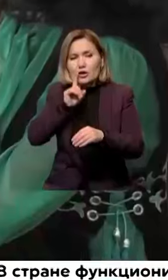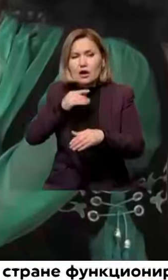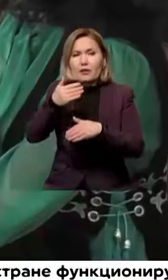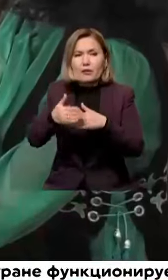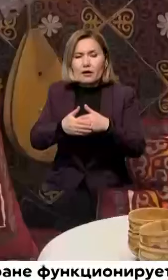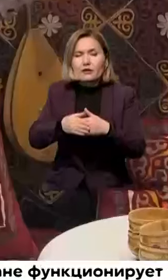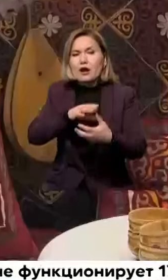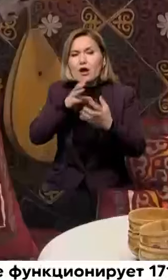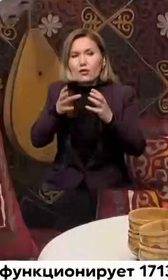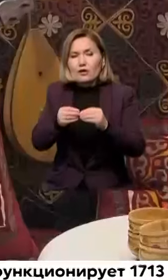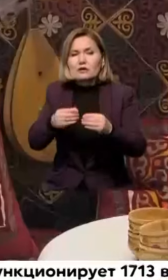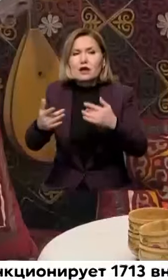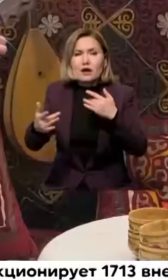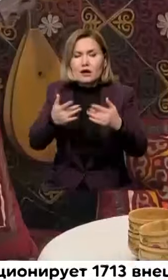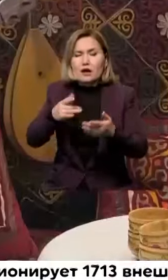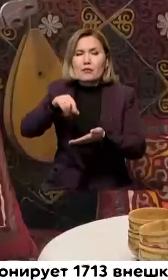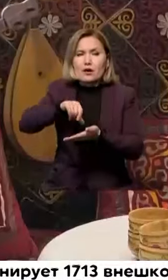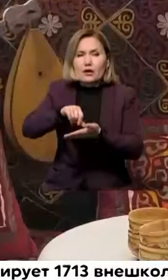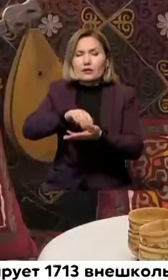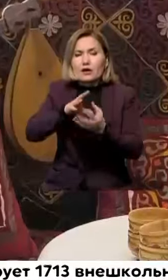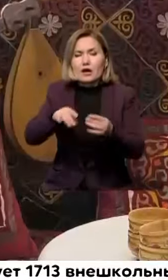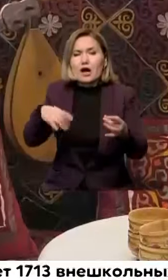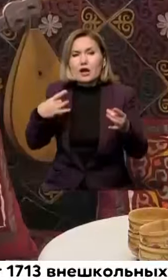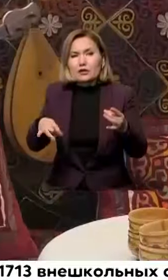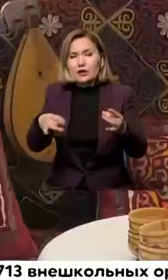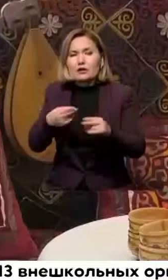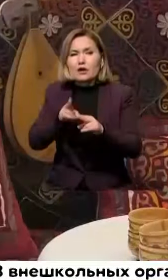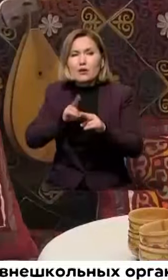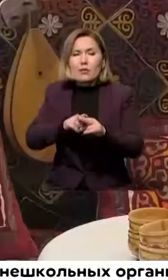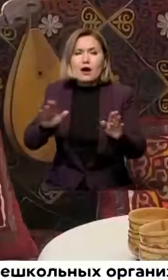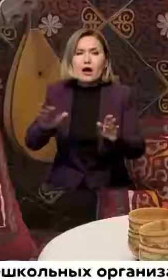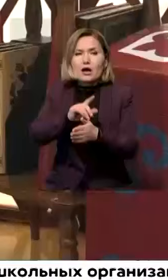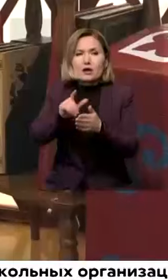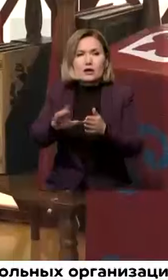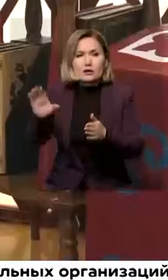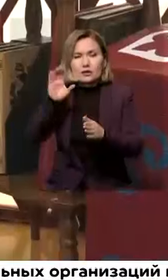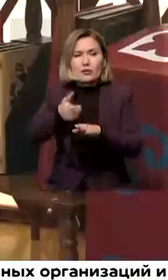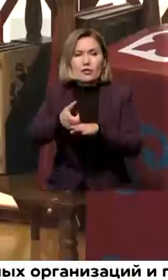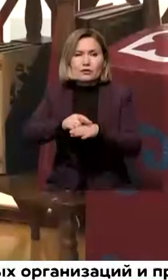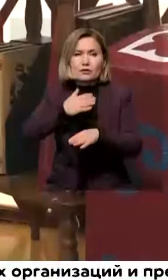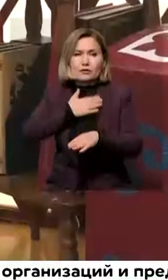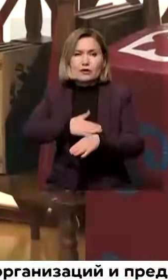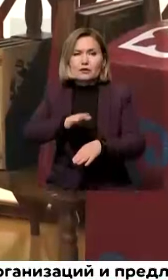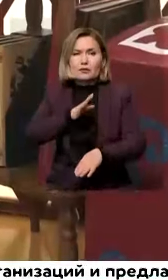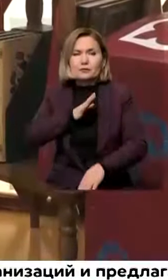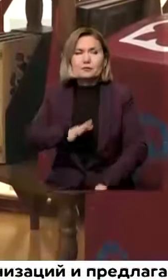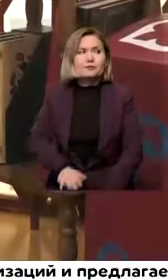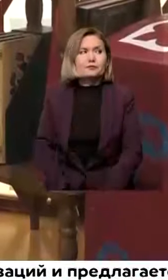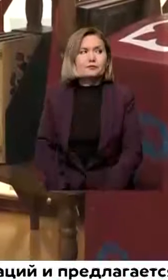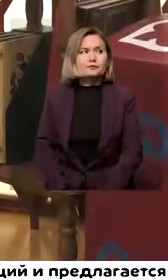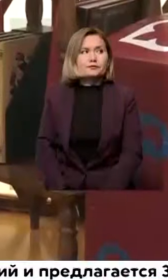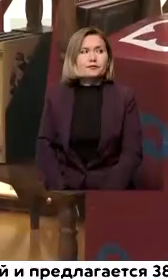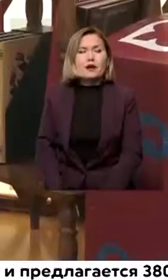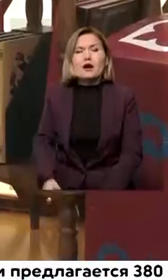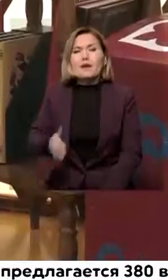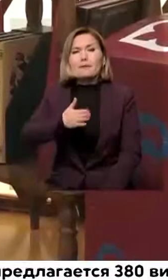жақынырақ танып білді. Абай әндерін тыңдап, домбыраның күбірлеген дауысын естіді. On a commencé par voir un peu c'est tout ce qui